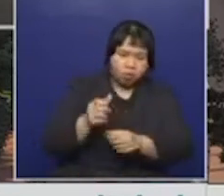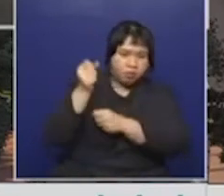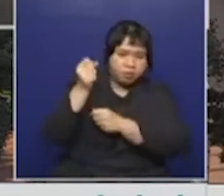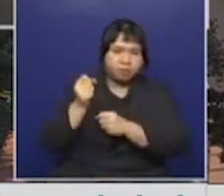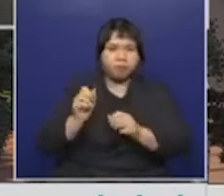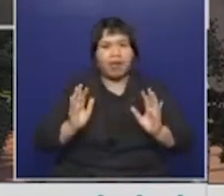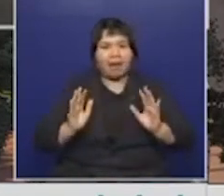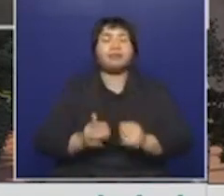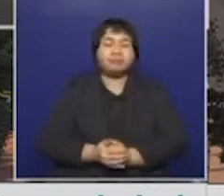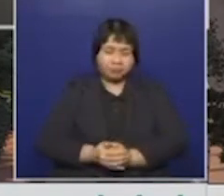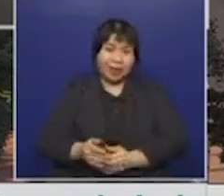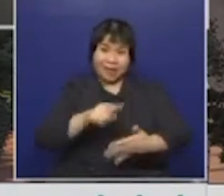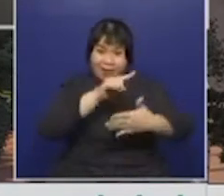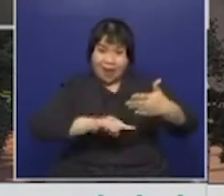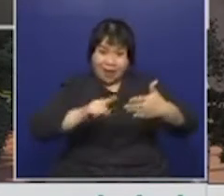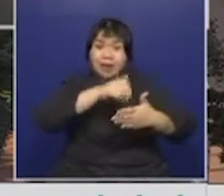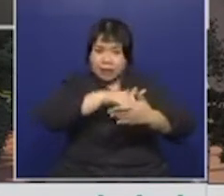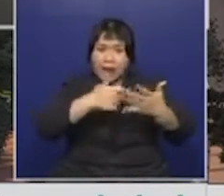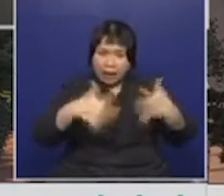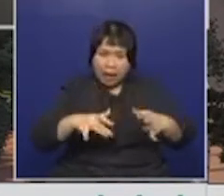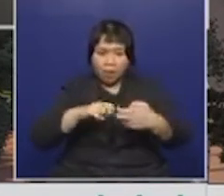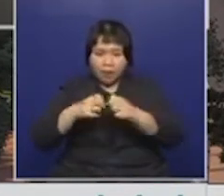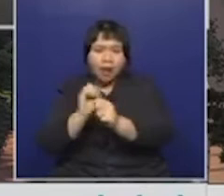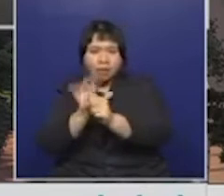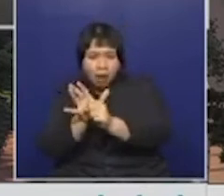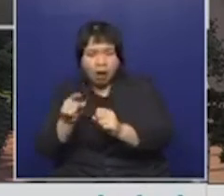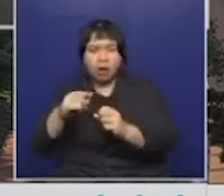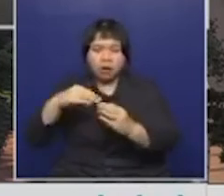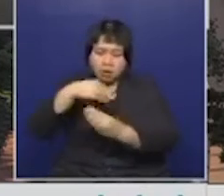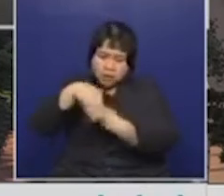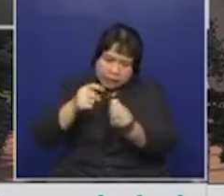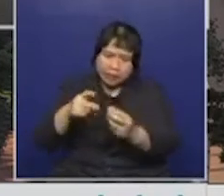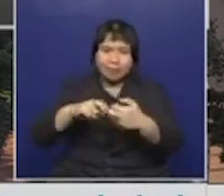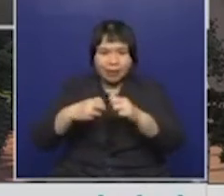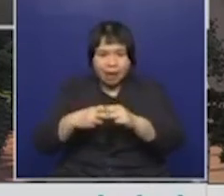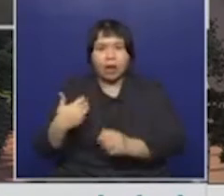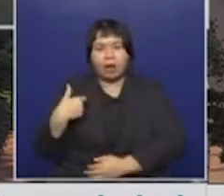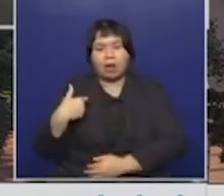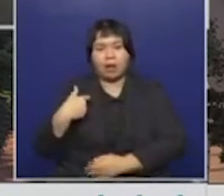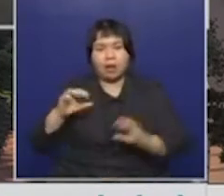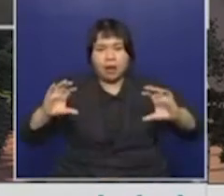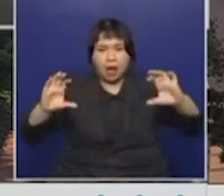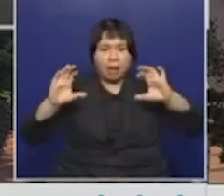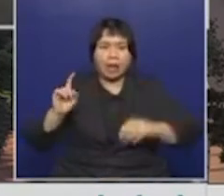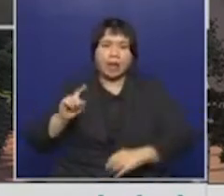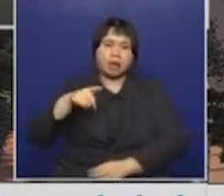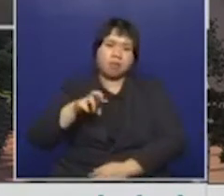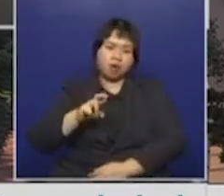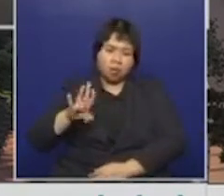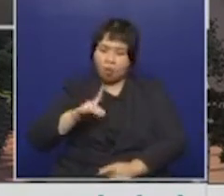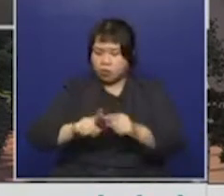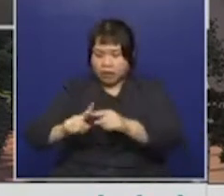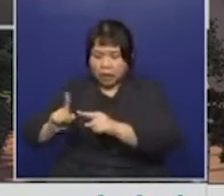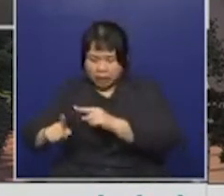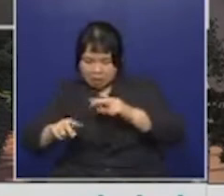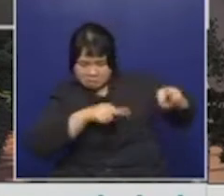นะครั้งเลือกตั้งแล้วมีวิกฤตเศรษฐกิจไม่พอหนำซ้ำยังมีคอวี 19ก็ไม่อีกรัฐบาลก็ยังใช้พรบต่างๆ